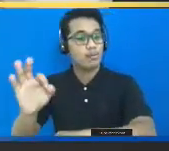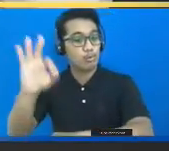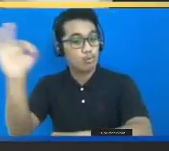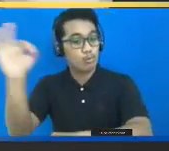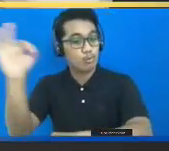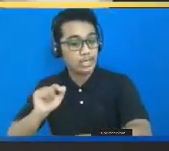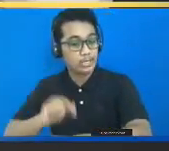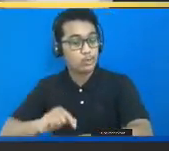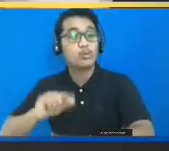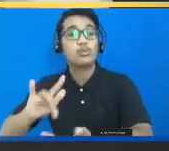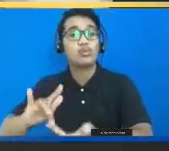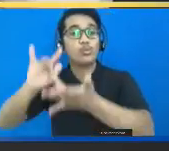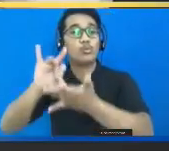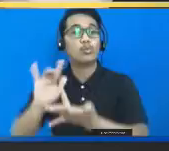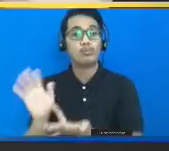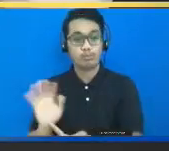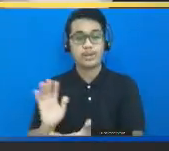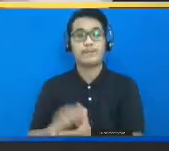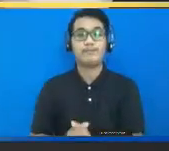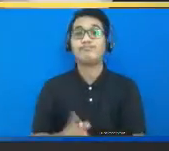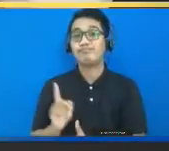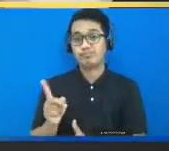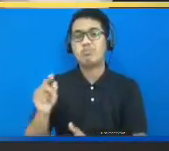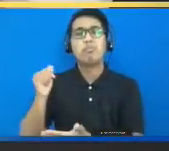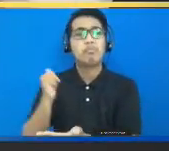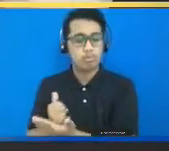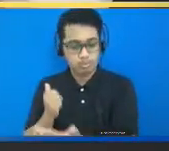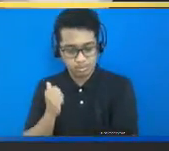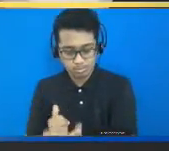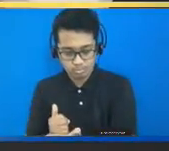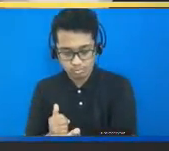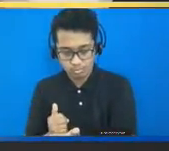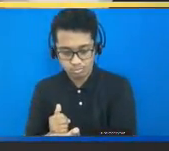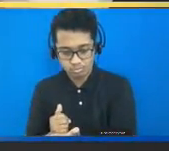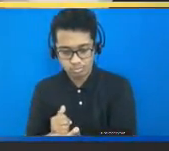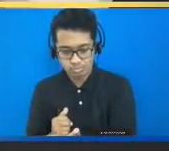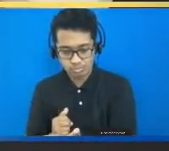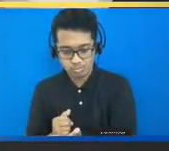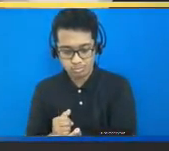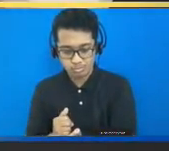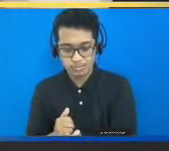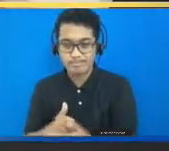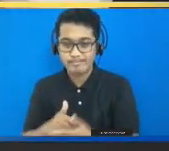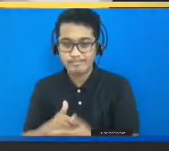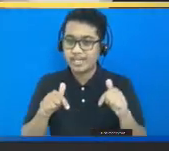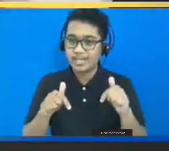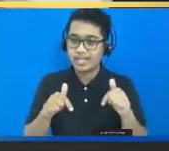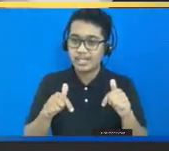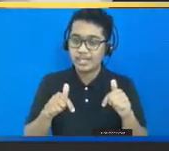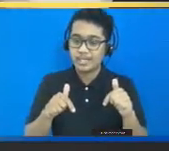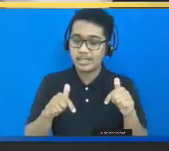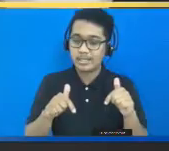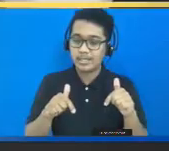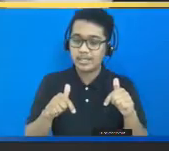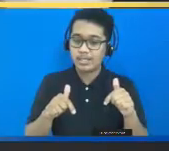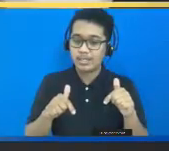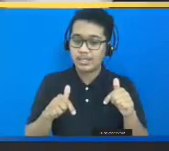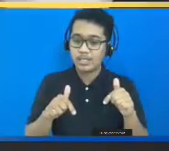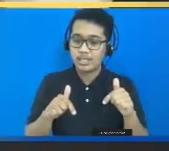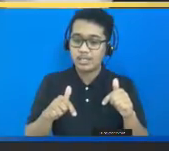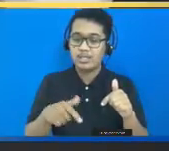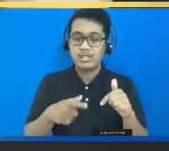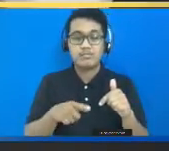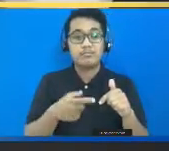ya nah jadi betul-betul ini kita ini basis harus dari yang